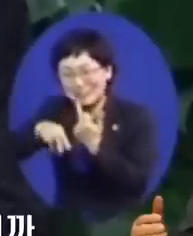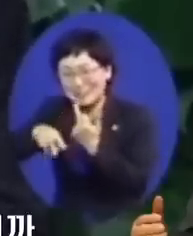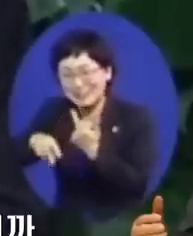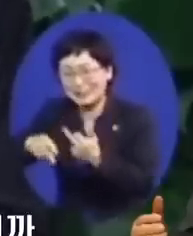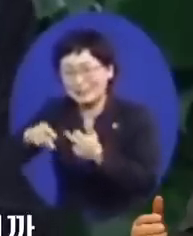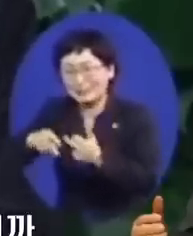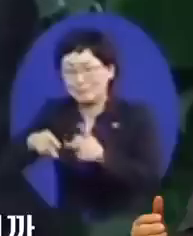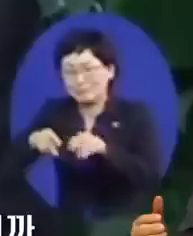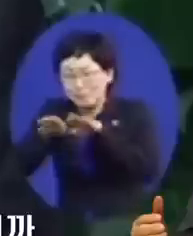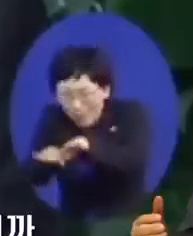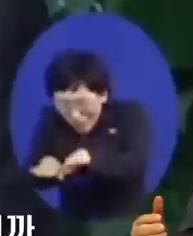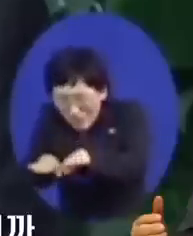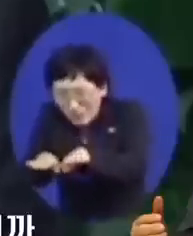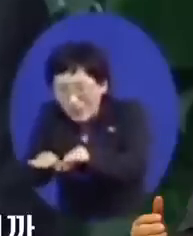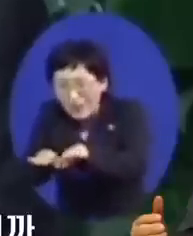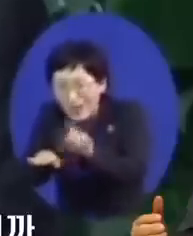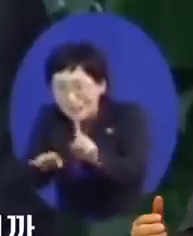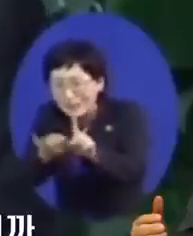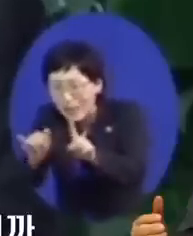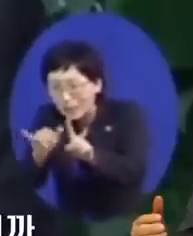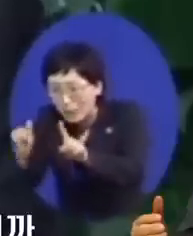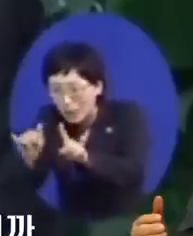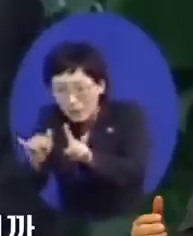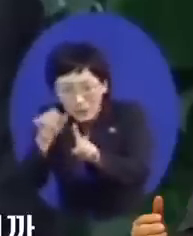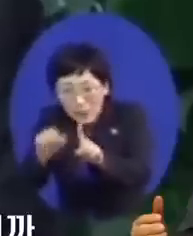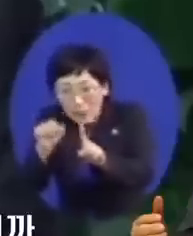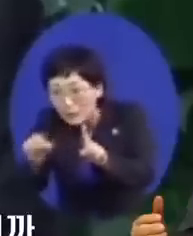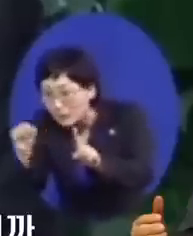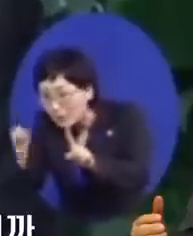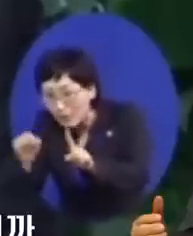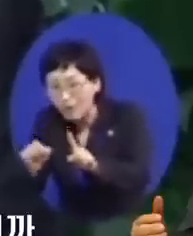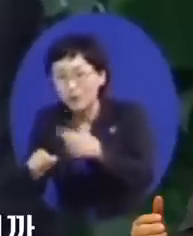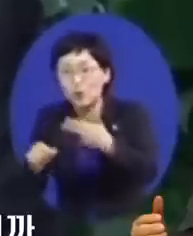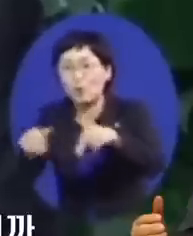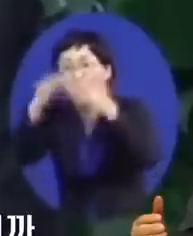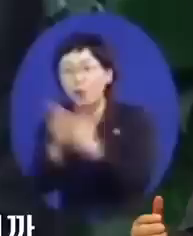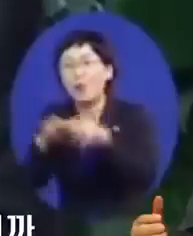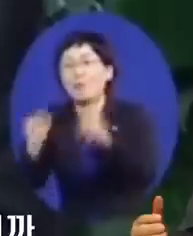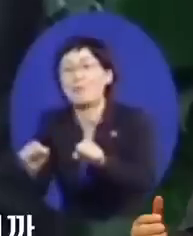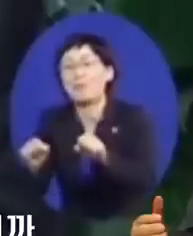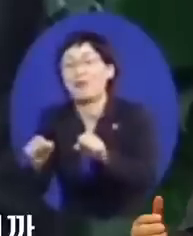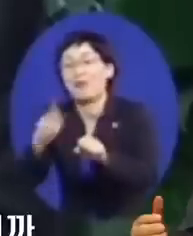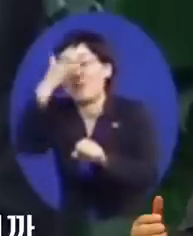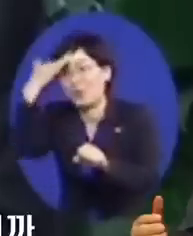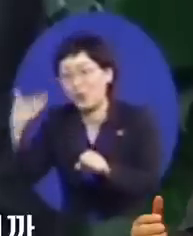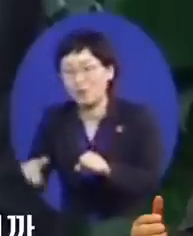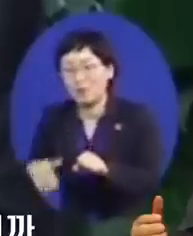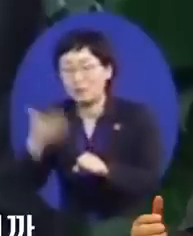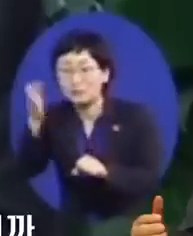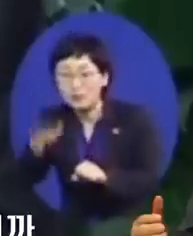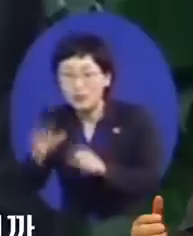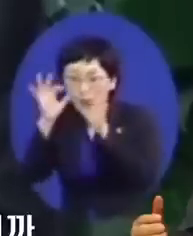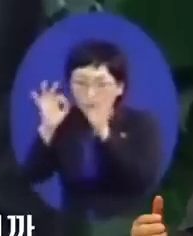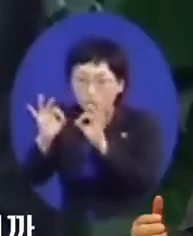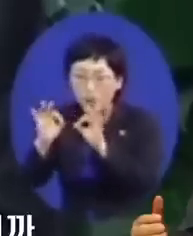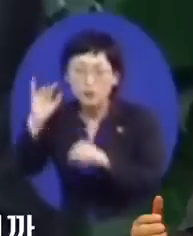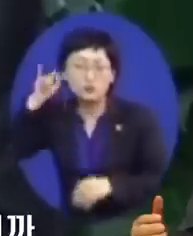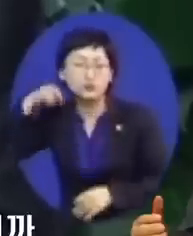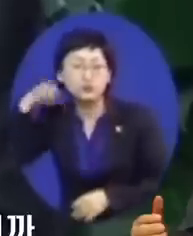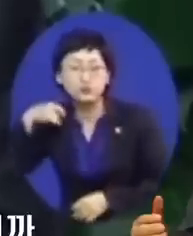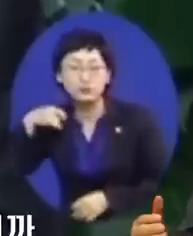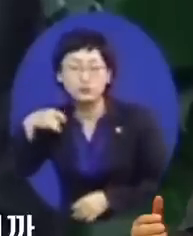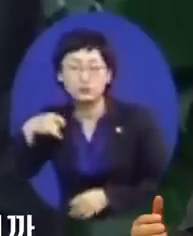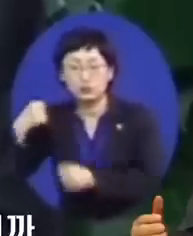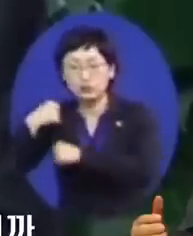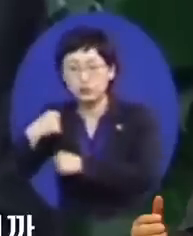달싹 붙어서 한 사람 한 사람 이름을 부르니까 일곱 명이 다 살아있어요. 그런데 보니까 중공군이